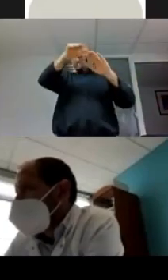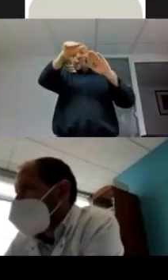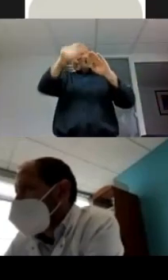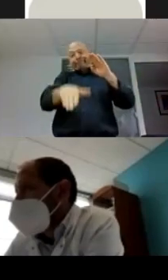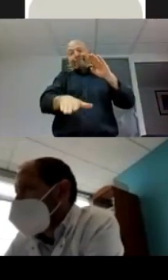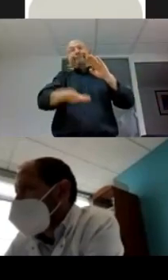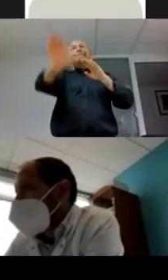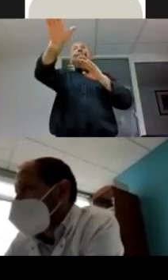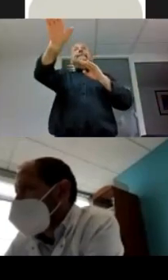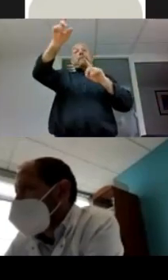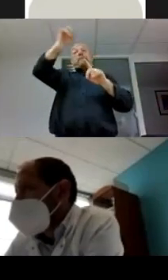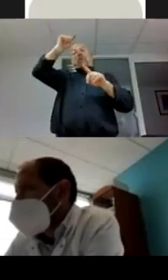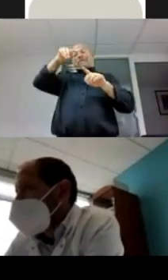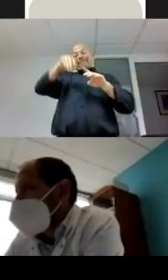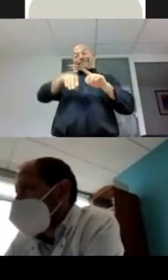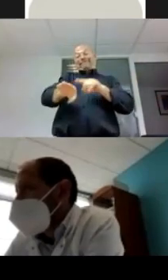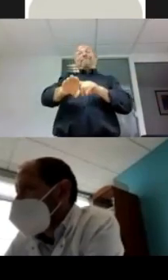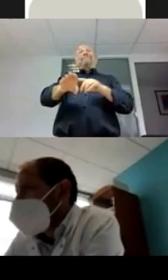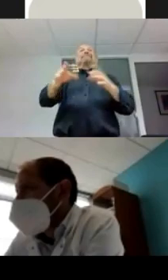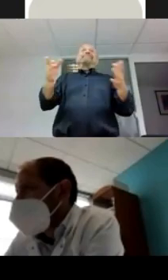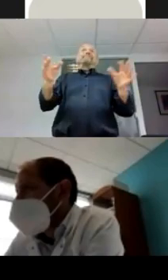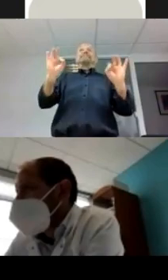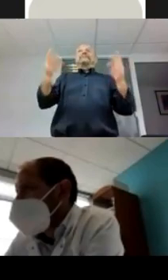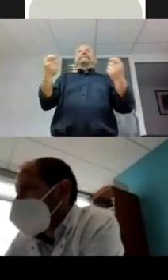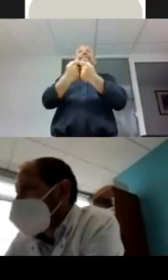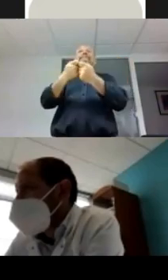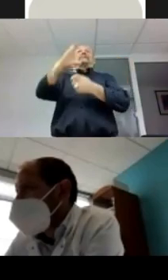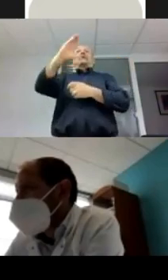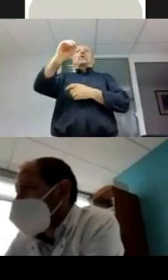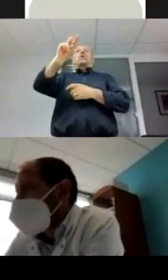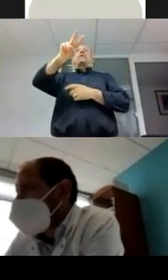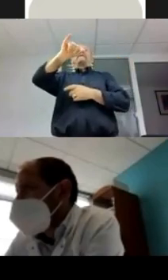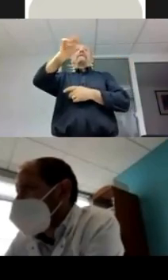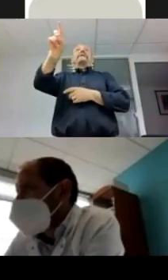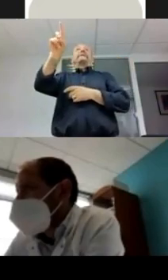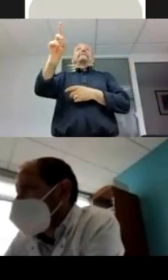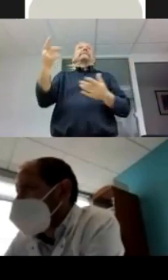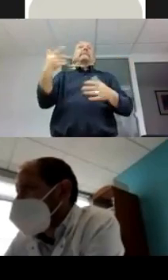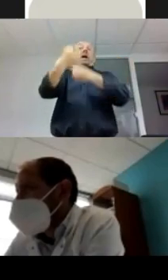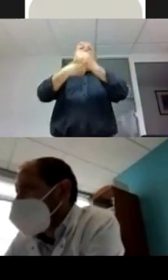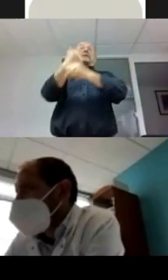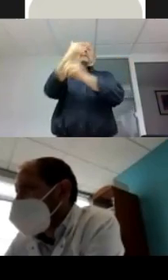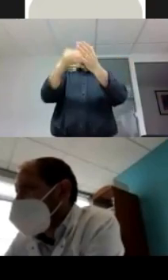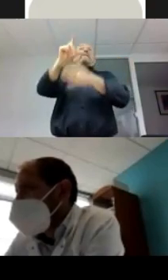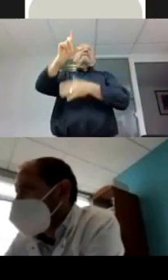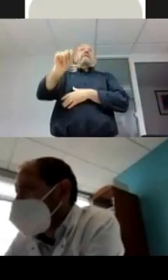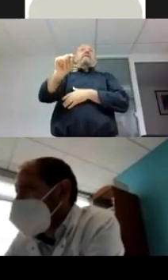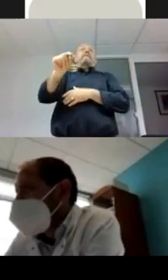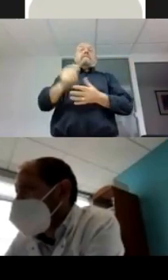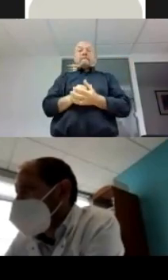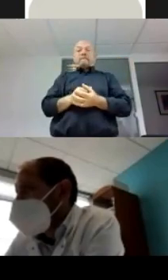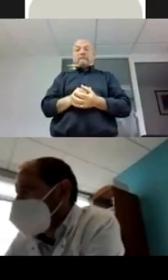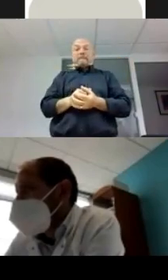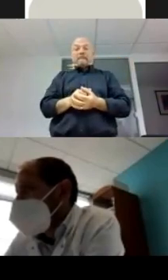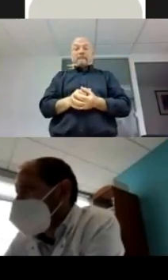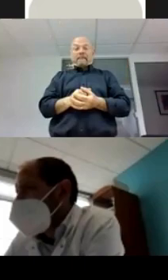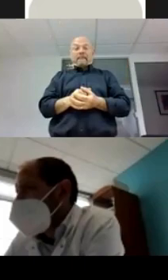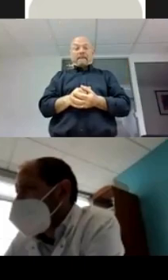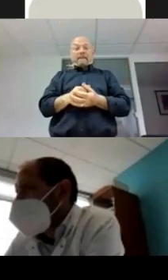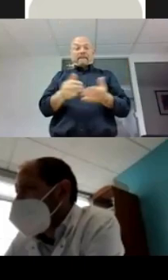Donc, ce taux un peu plus bas que d'habitude est expliqué par le contexte sanitaire particulier qu'on a connu en